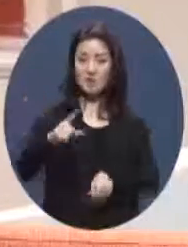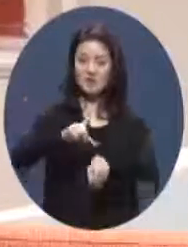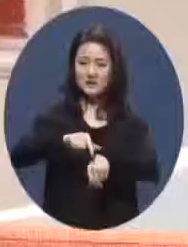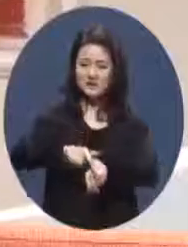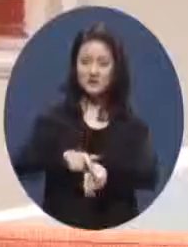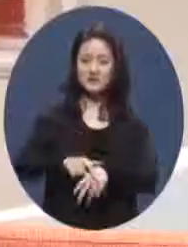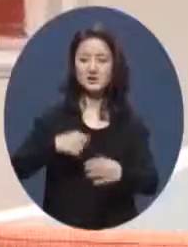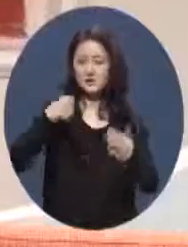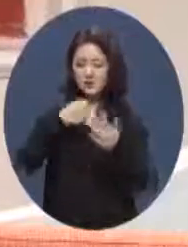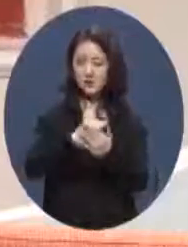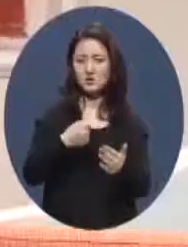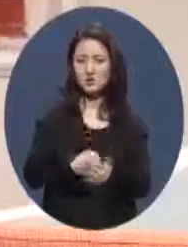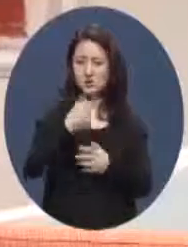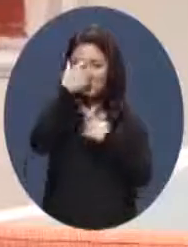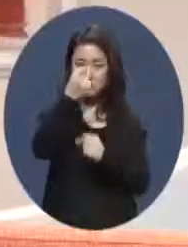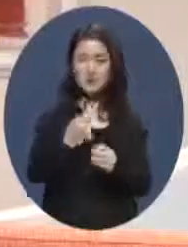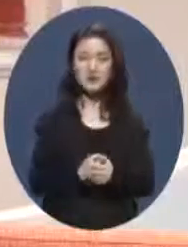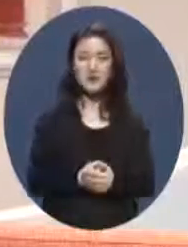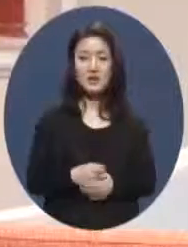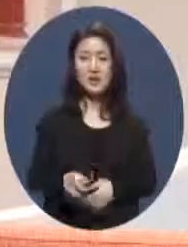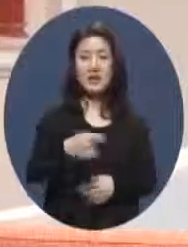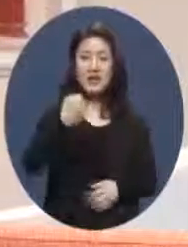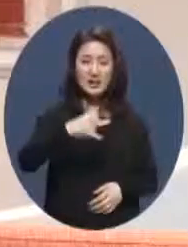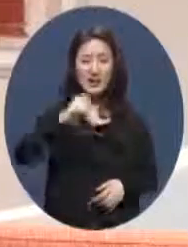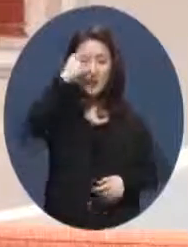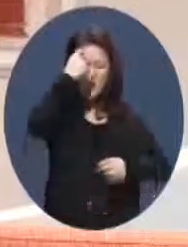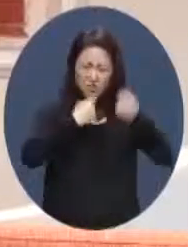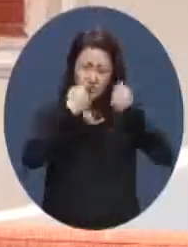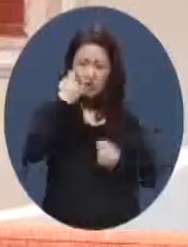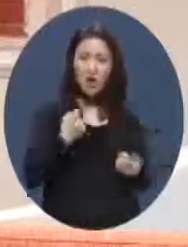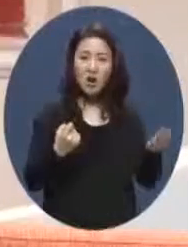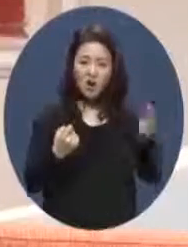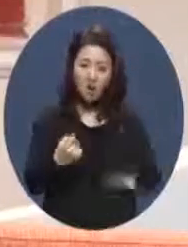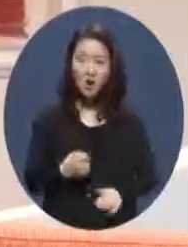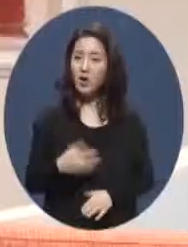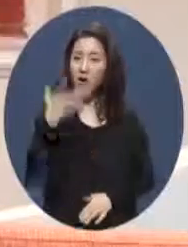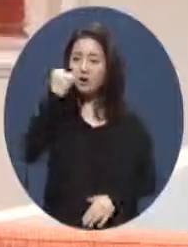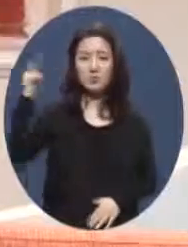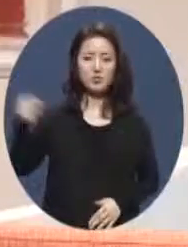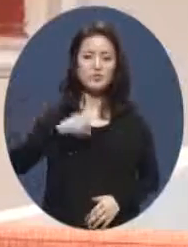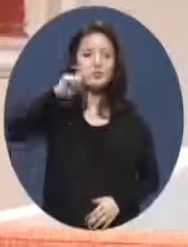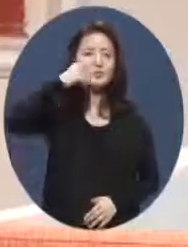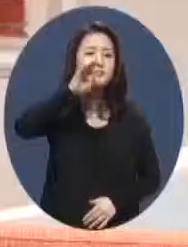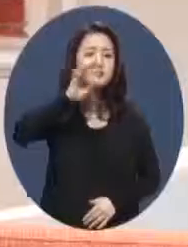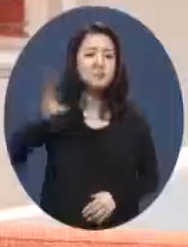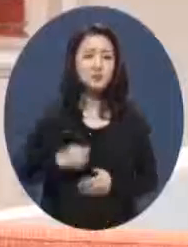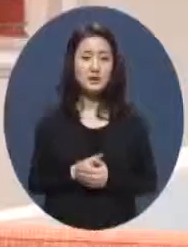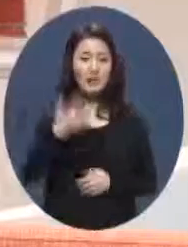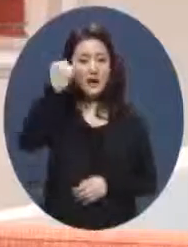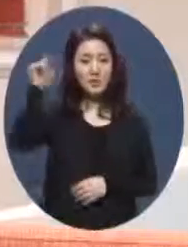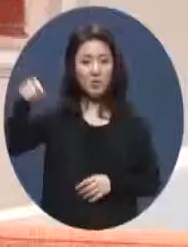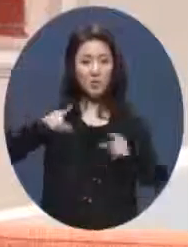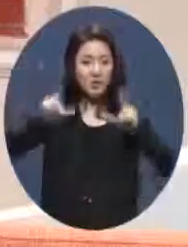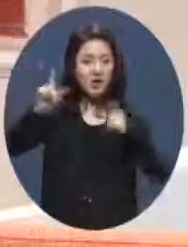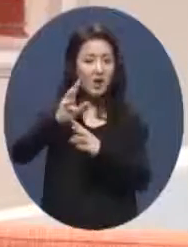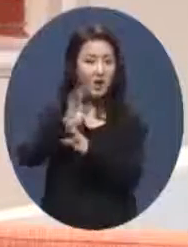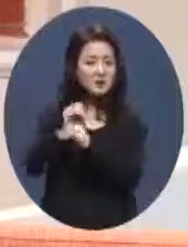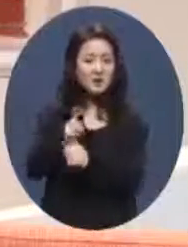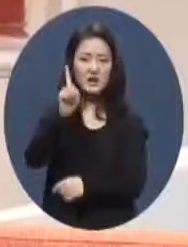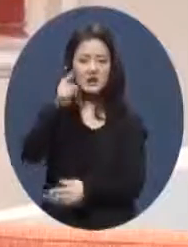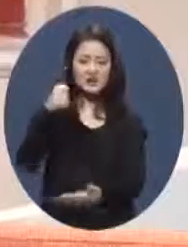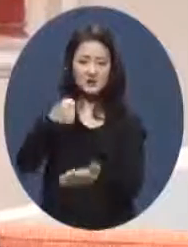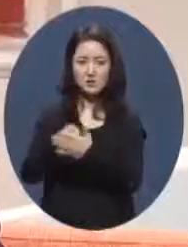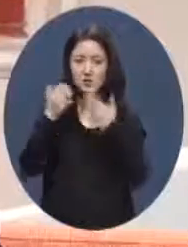아. 예솔이가 아무리 때를 쓰고 울어도 그날 그 시간 이외에는 할머니는 안 오신다. 이거를 빨리 지금 예솔이가 받아들여야 됩니다.